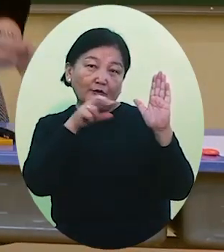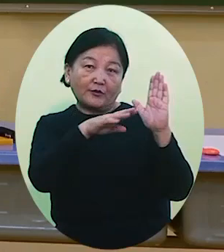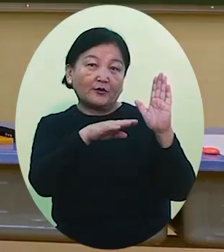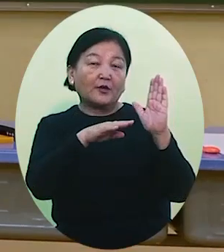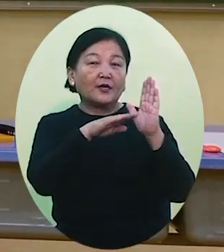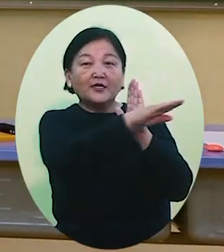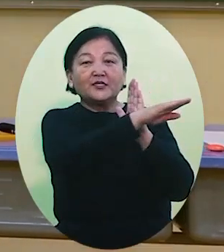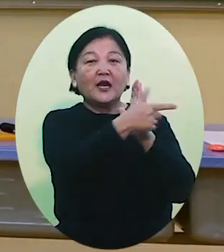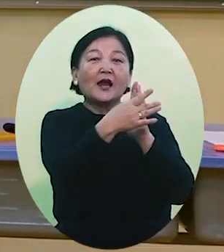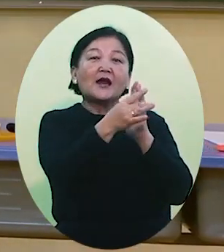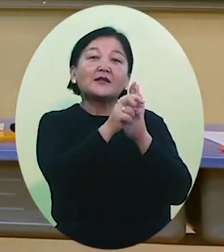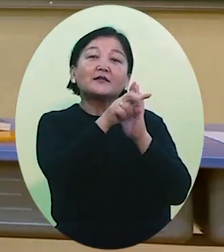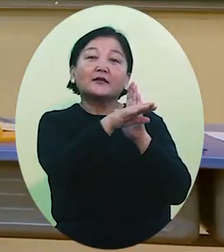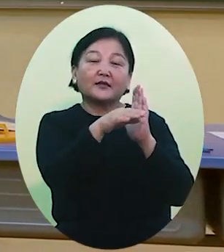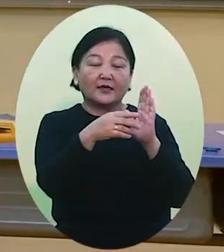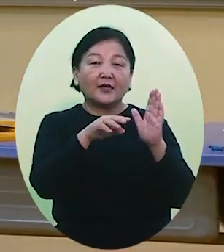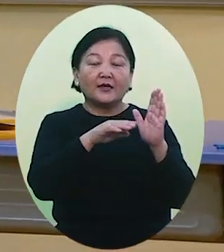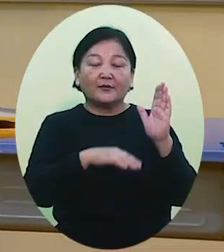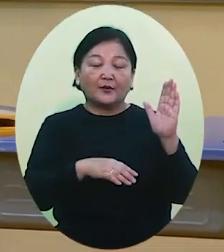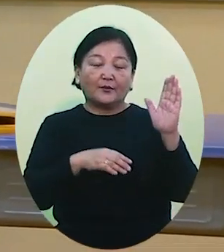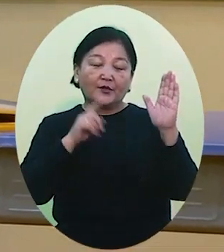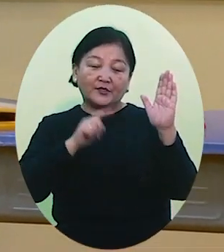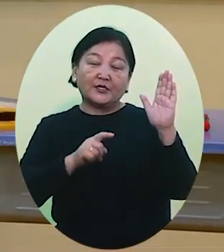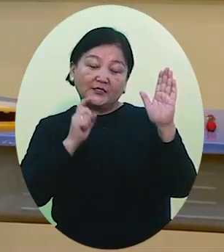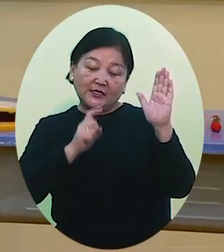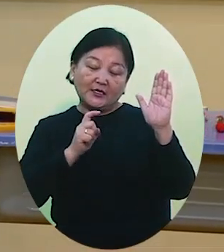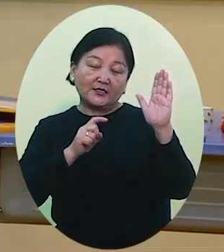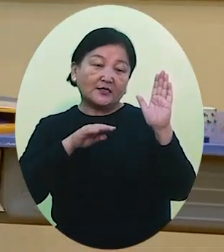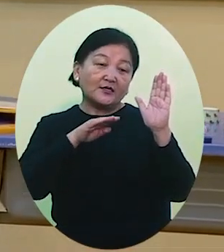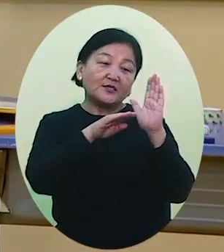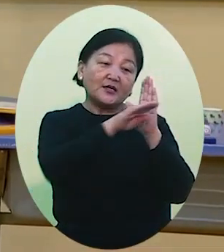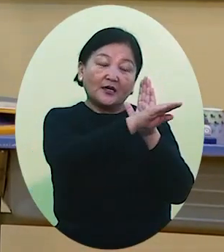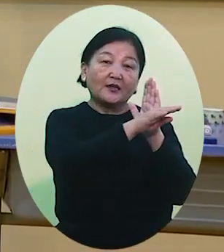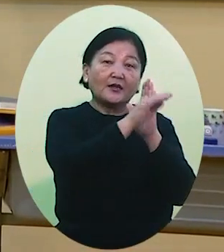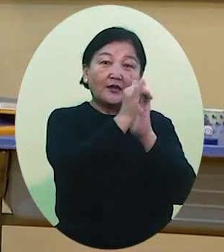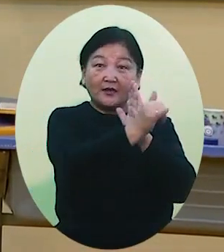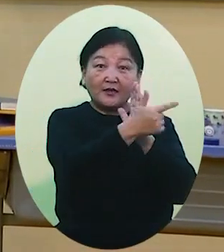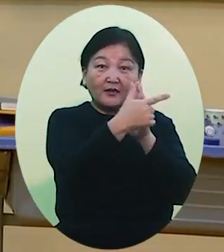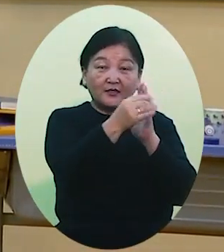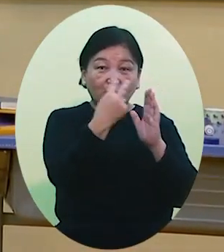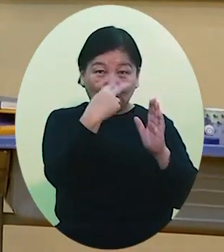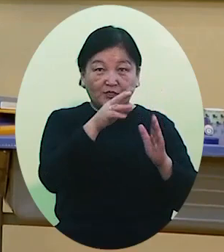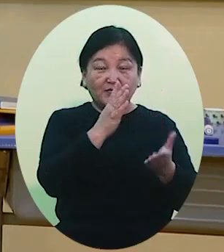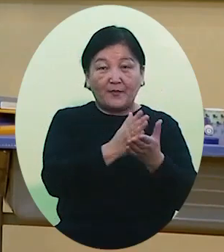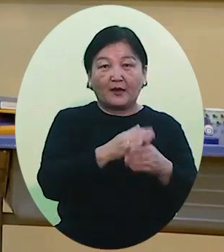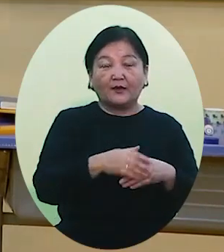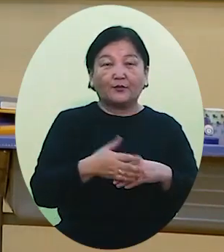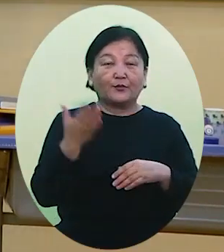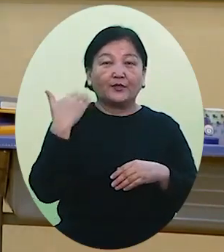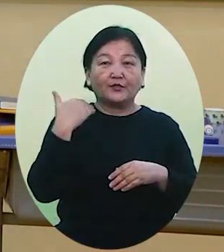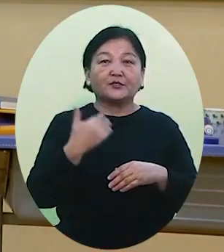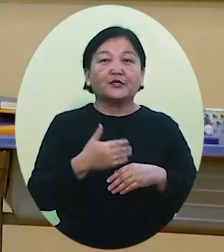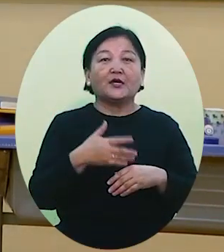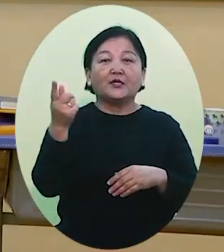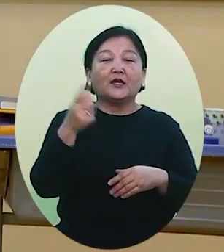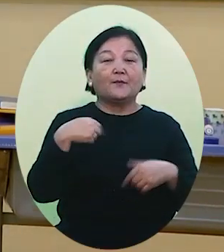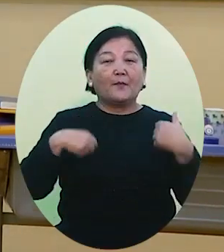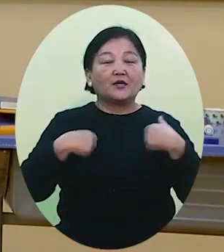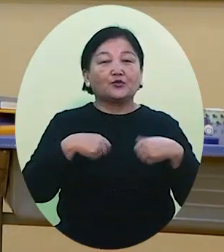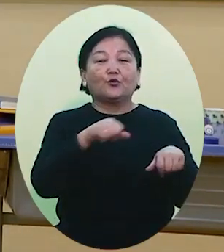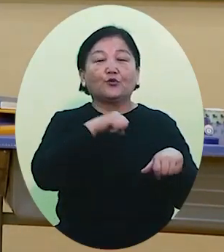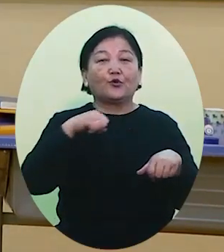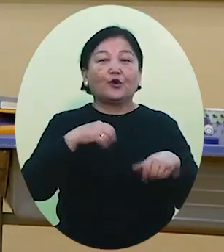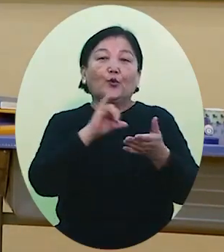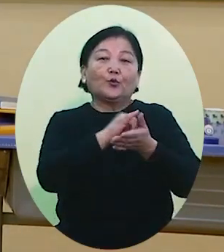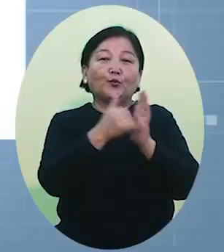болохоор за хас 2, хасх 1, тэг 1, 2 гэсэн утгуудыг багш нь сонгож авлаа. За хас 2-ыг авахд хасх